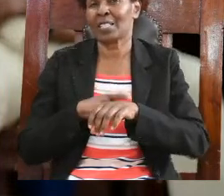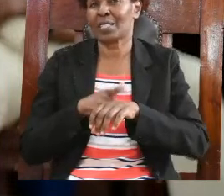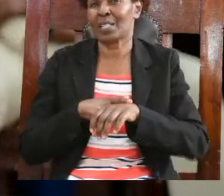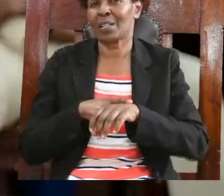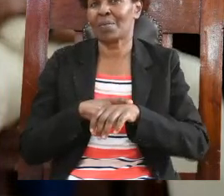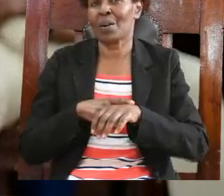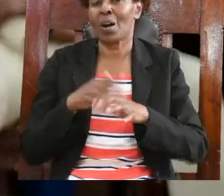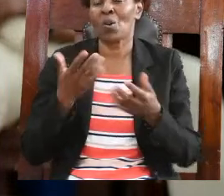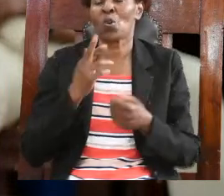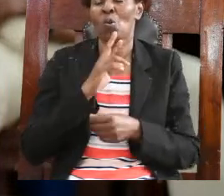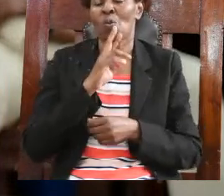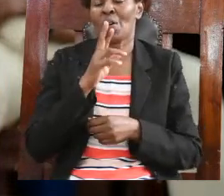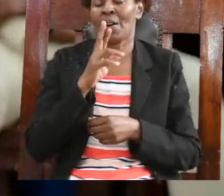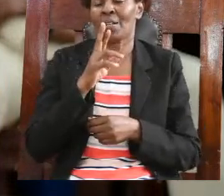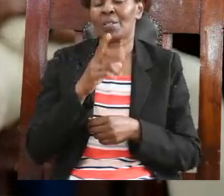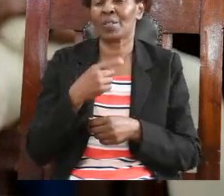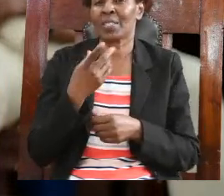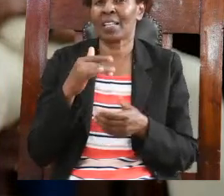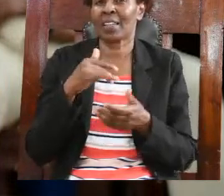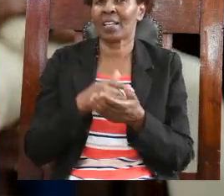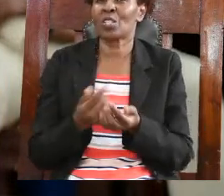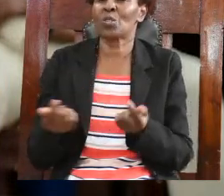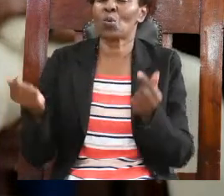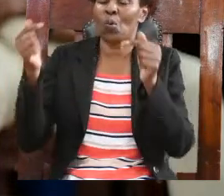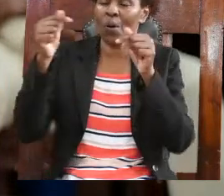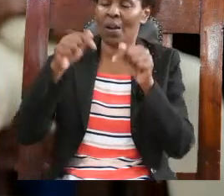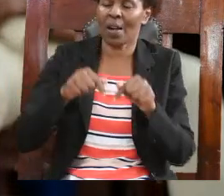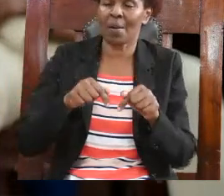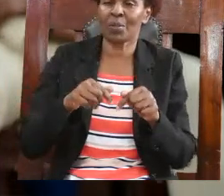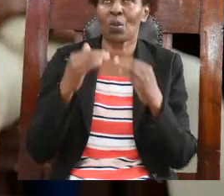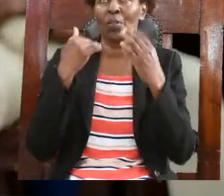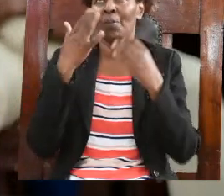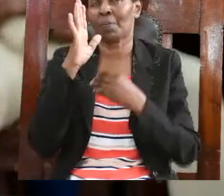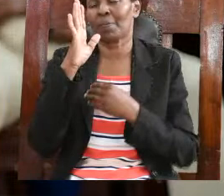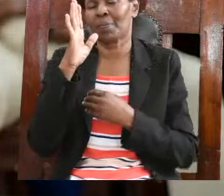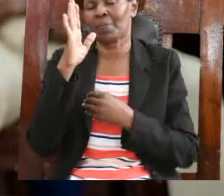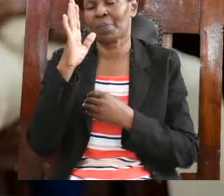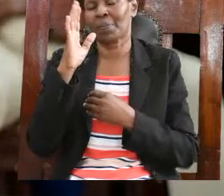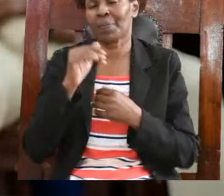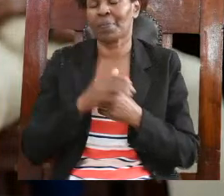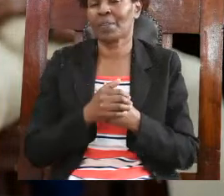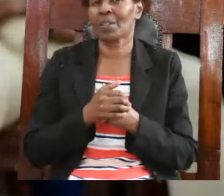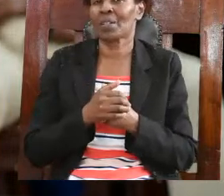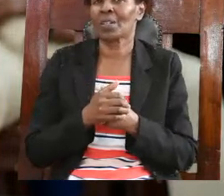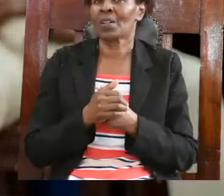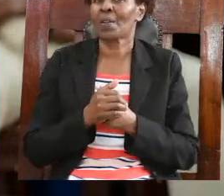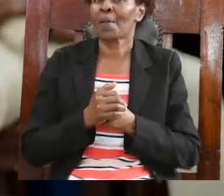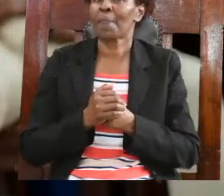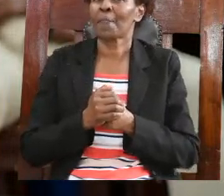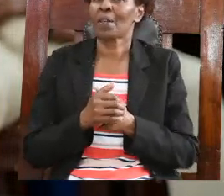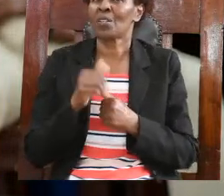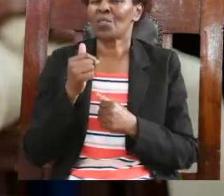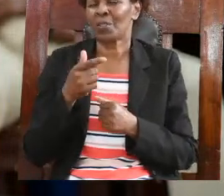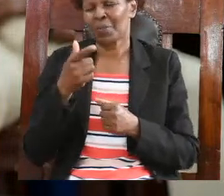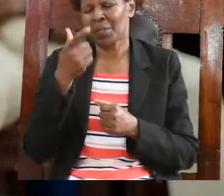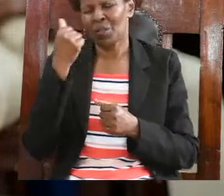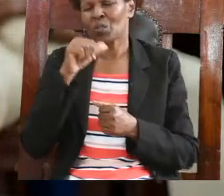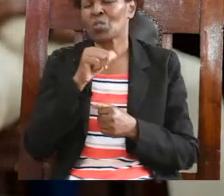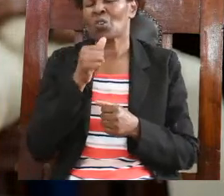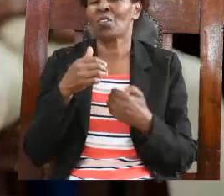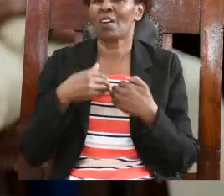ambavyo kulivyo, na tunasema tunakuja kufanya nini? Kumshukuru Mungu. Sikusema ya kwamba hauna